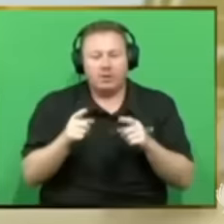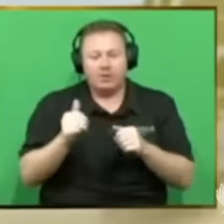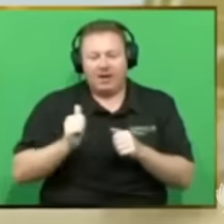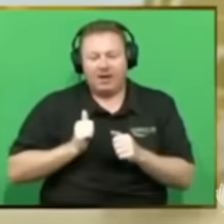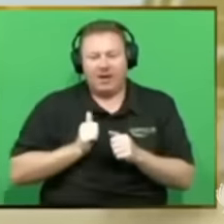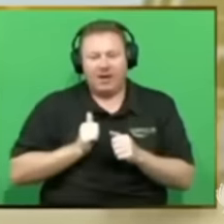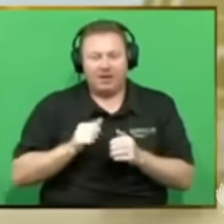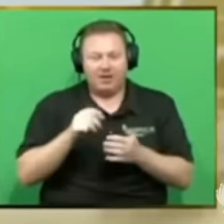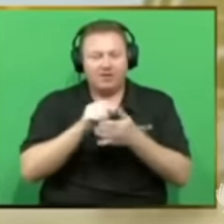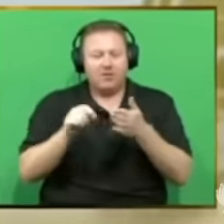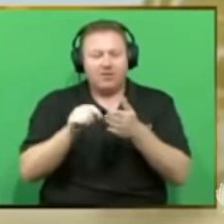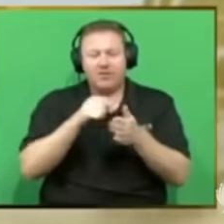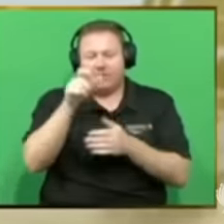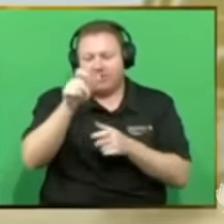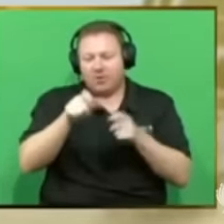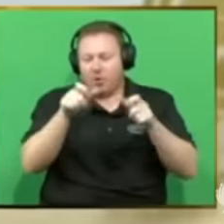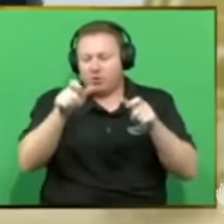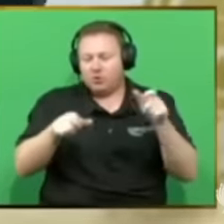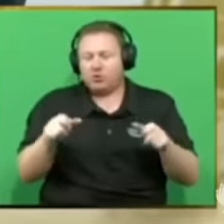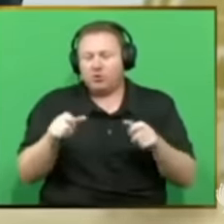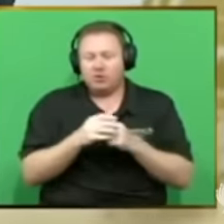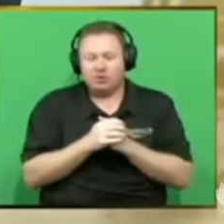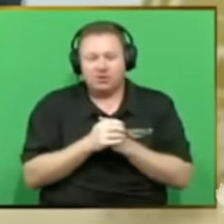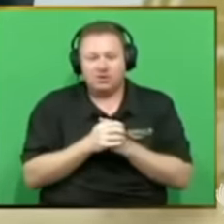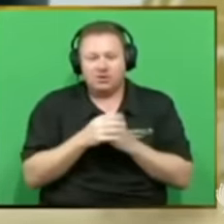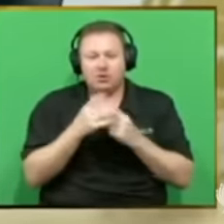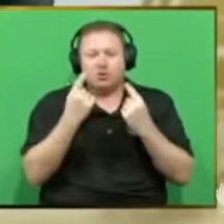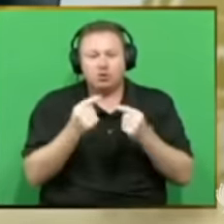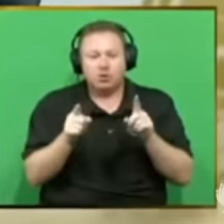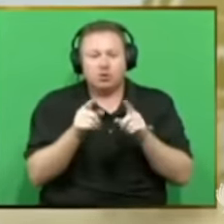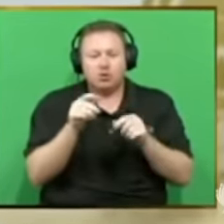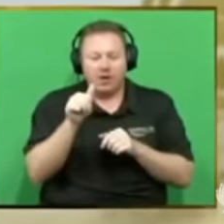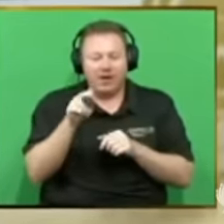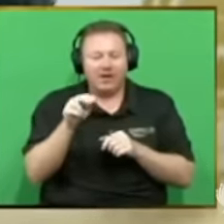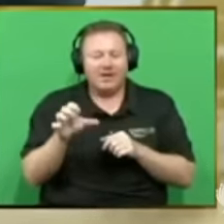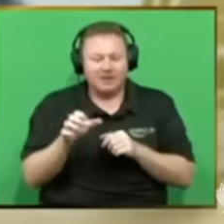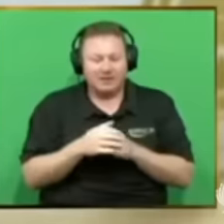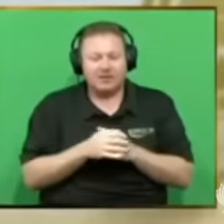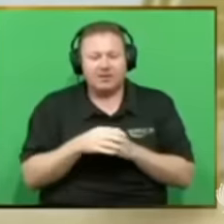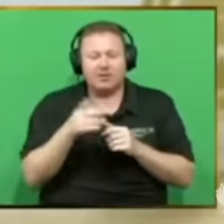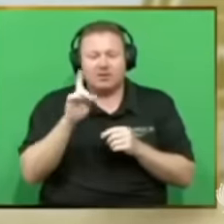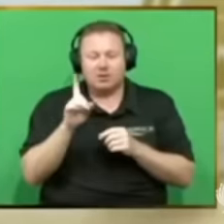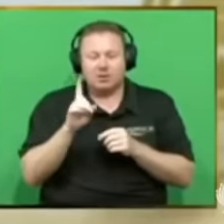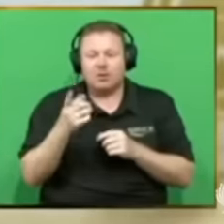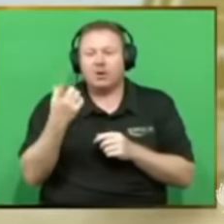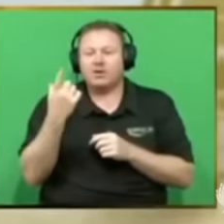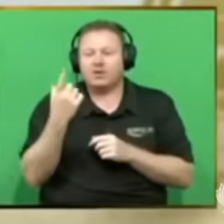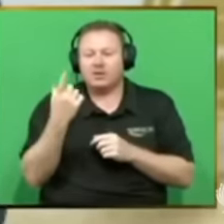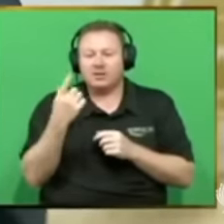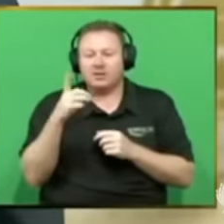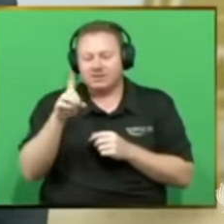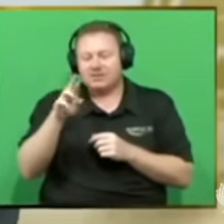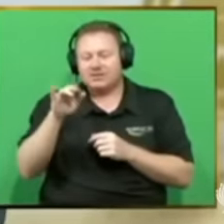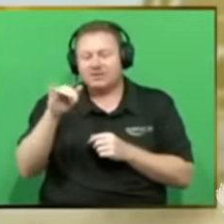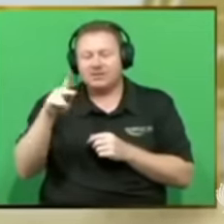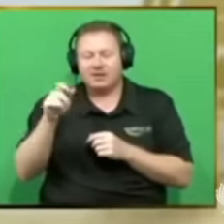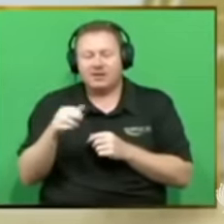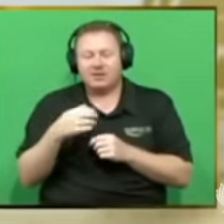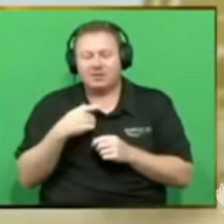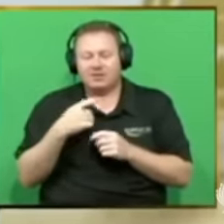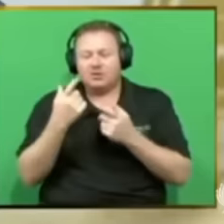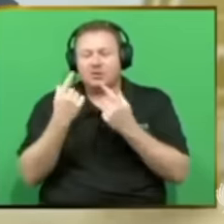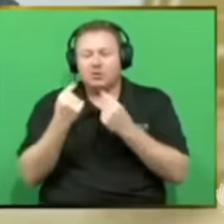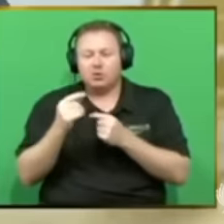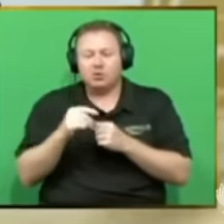doen wat Driekus aan Sean Strickland gedoen het, want die ANC weet nie wat ons weet nie. As I listened to